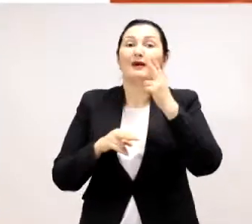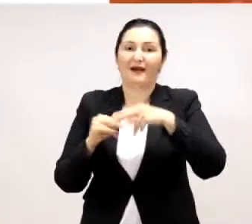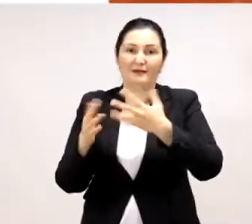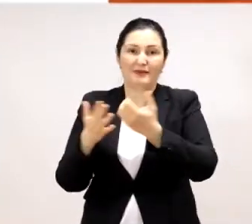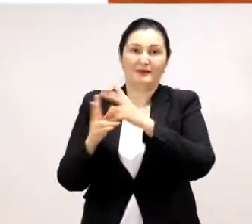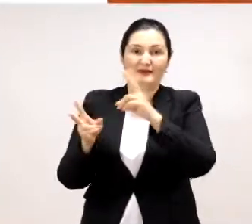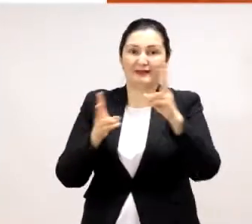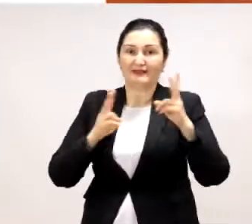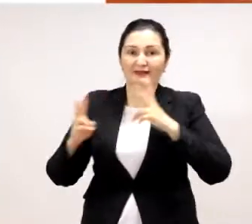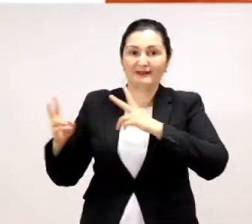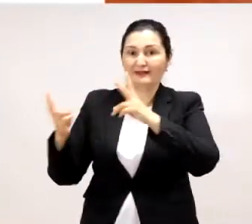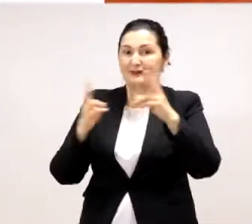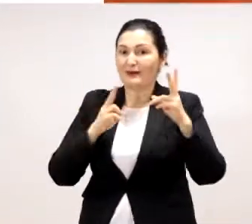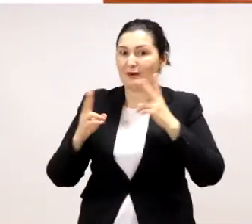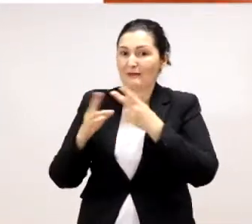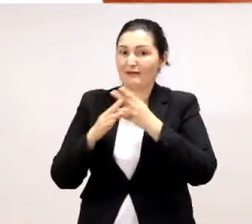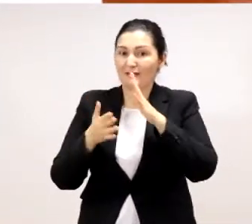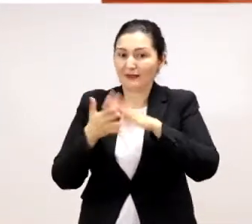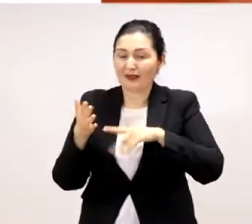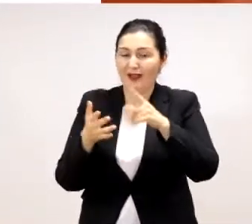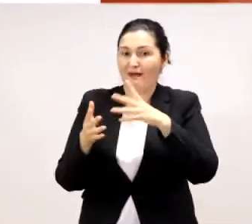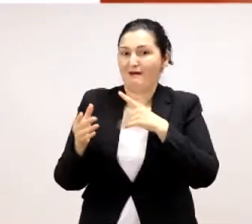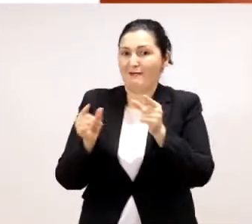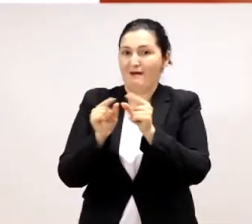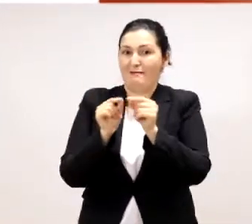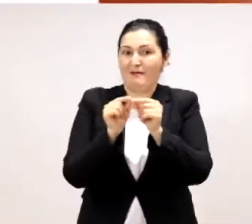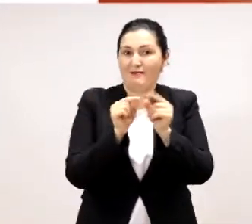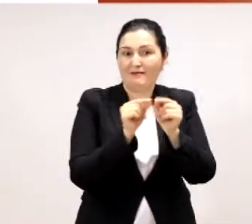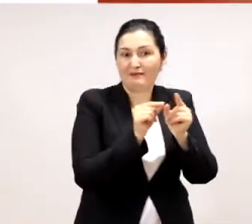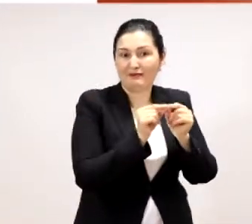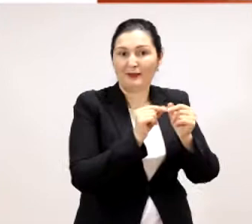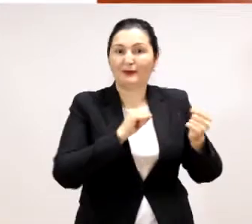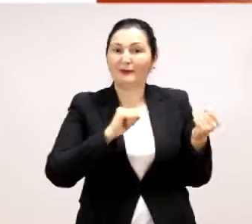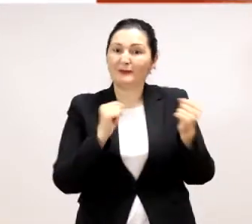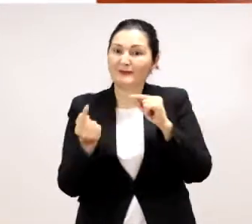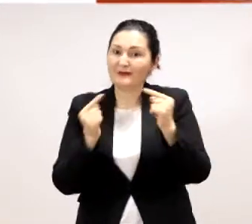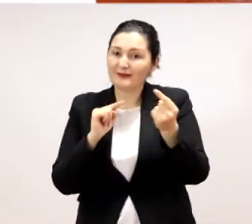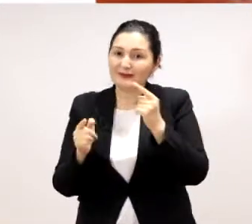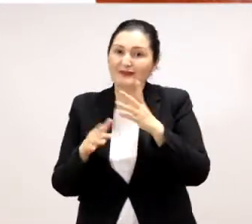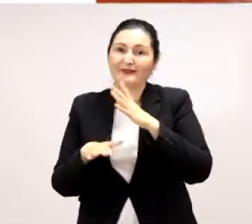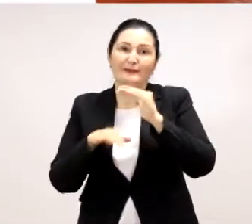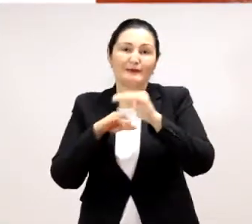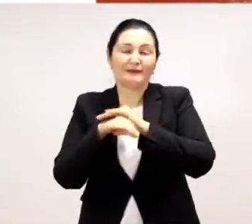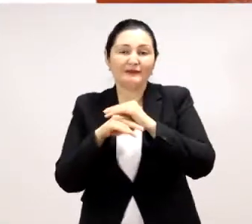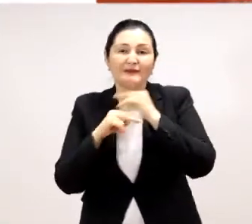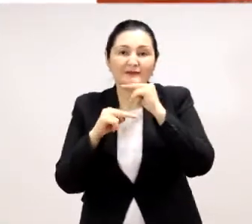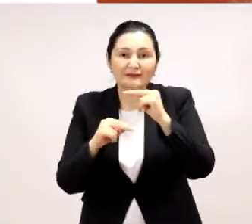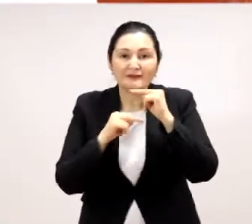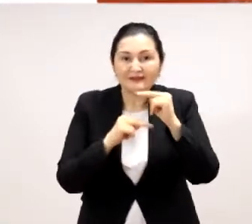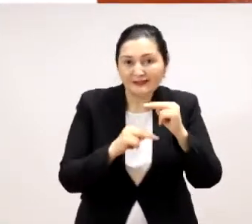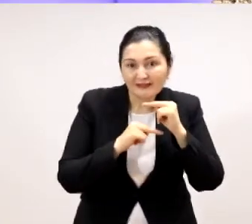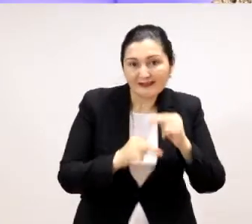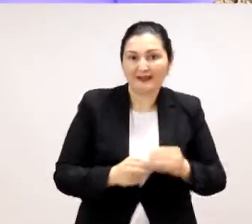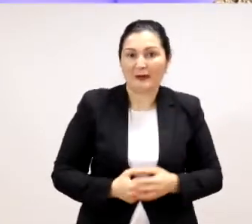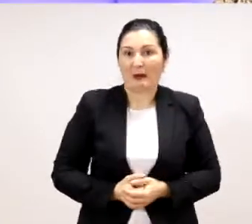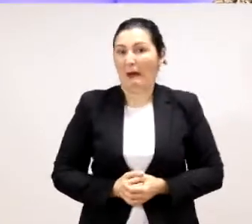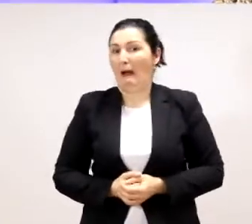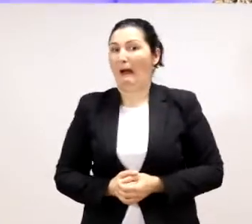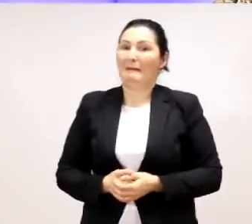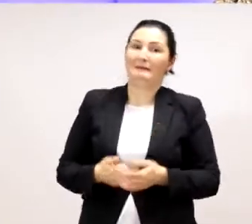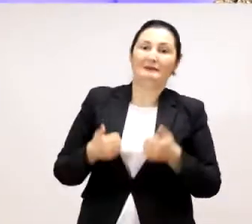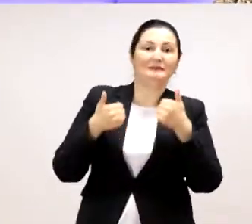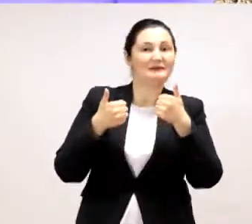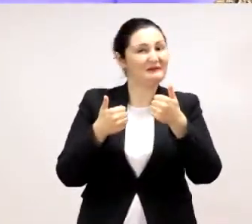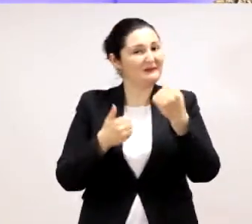آمدند. گل های دیگر نیز با آنها همراه شدند. دوستی تن تنه می کرد. واه،